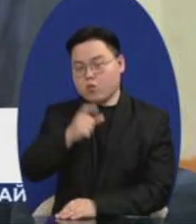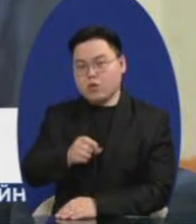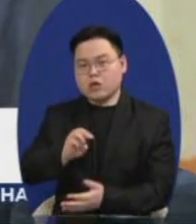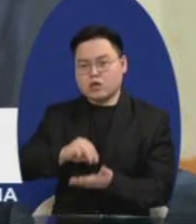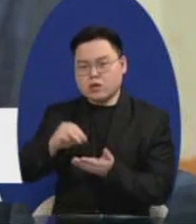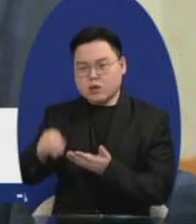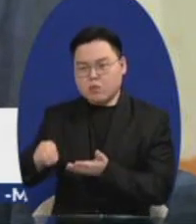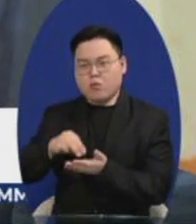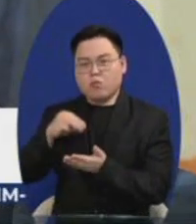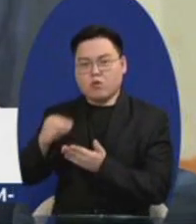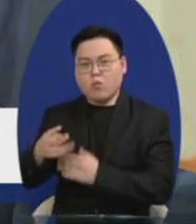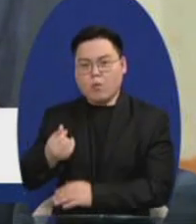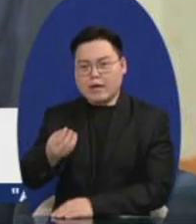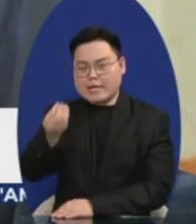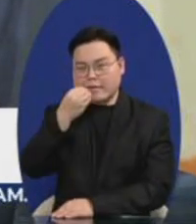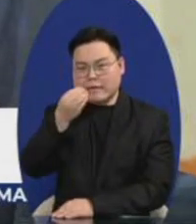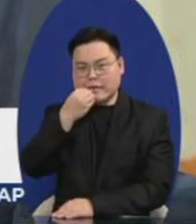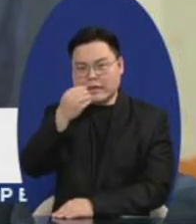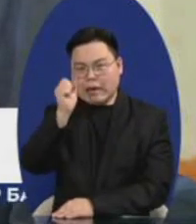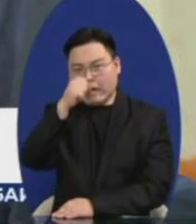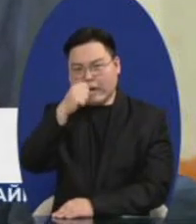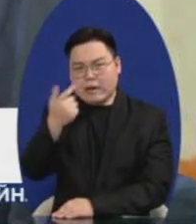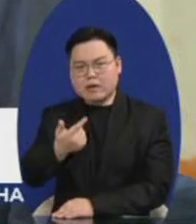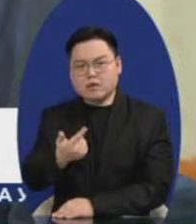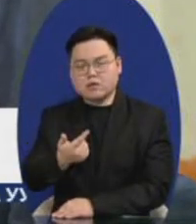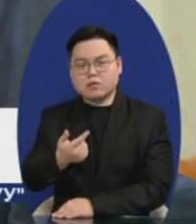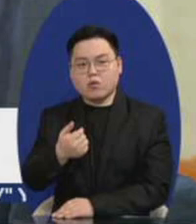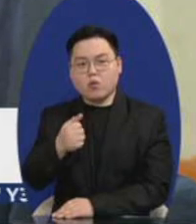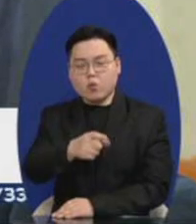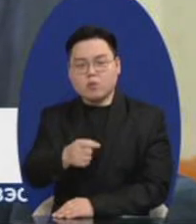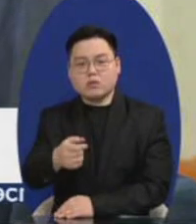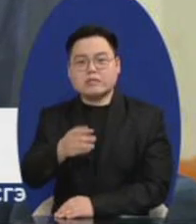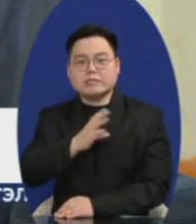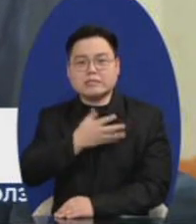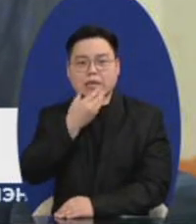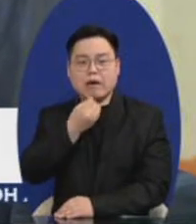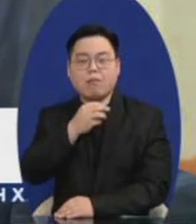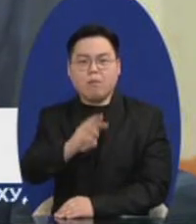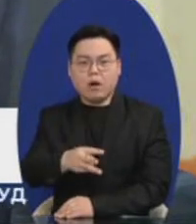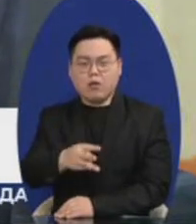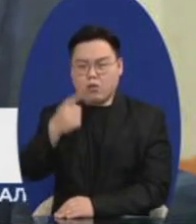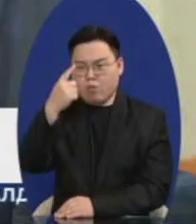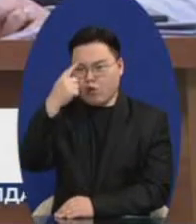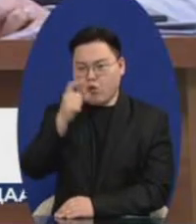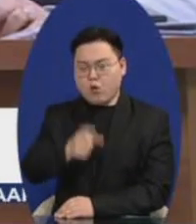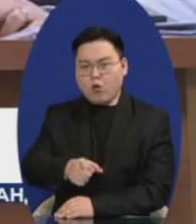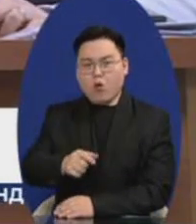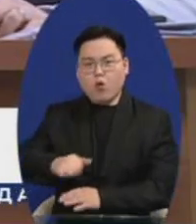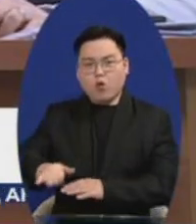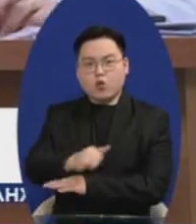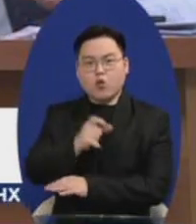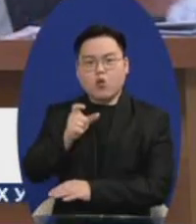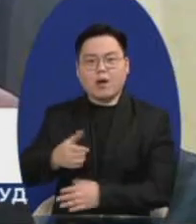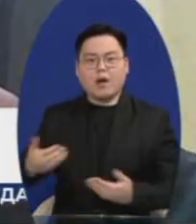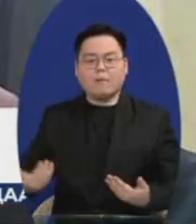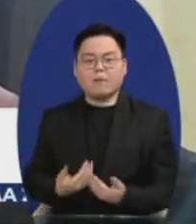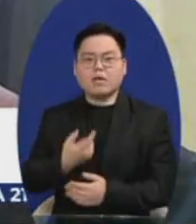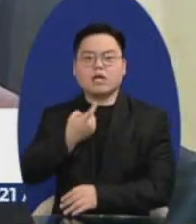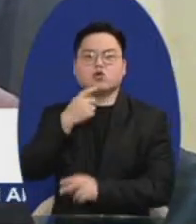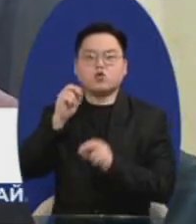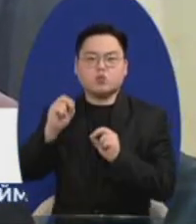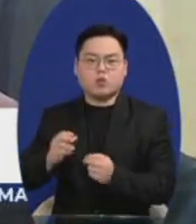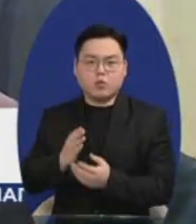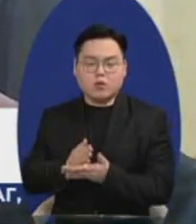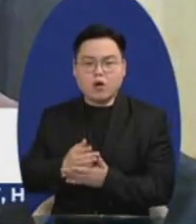тэр бүмээр нь иддэг тэр усууд нь сайхан байдгийн багц. Монгол улс чинь хүн амьдрал хэцүү болчихлоо шүү дээ. Монголын